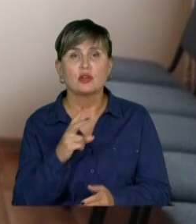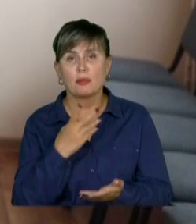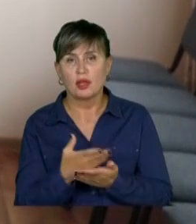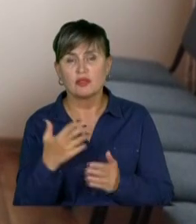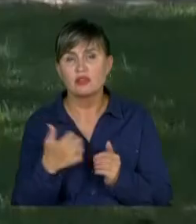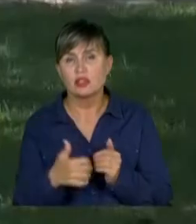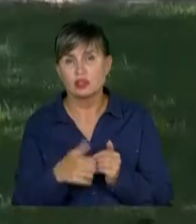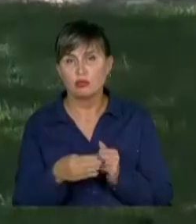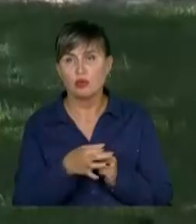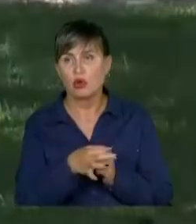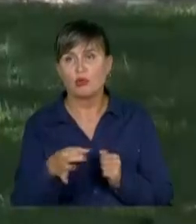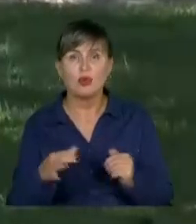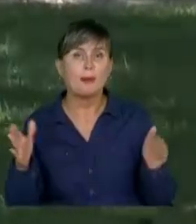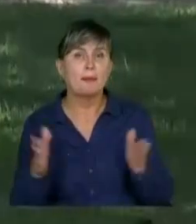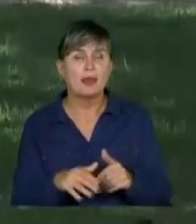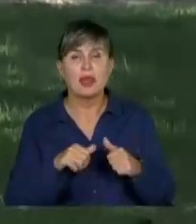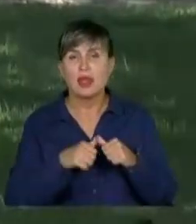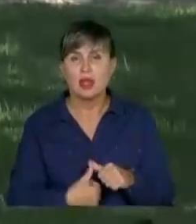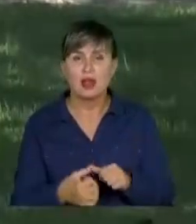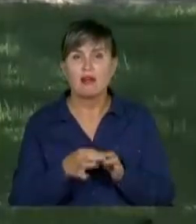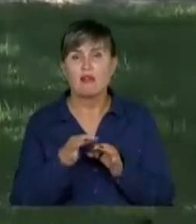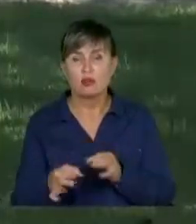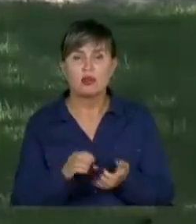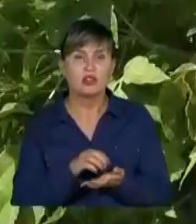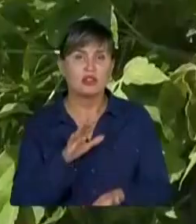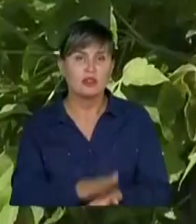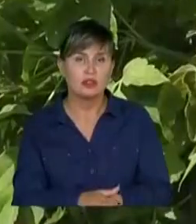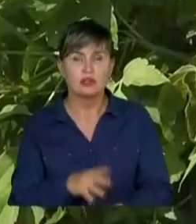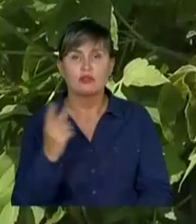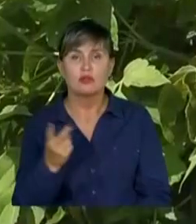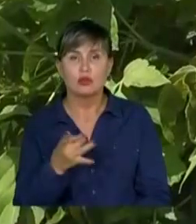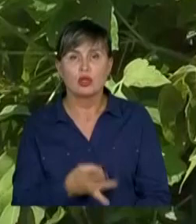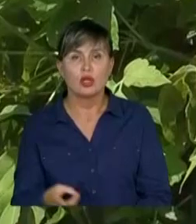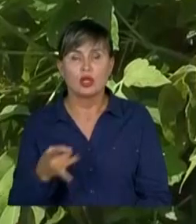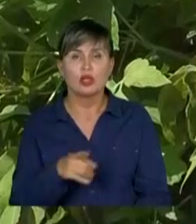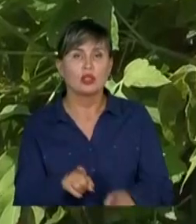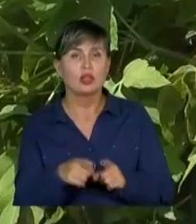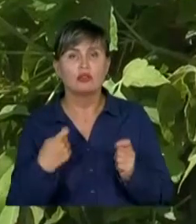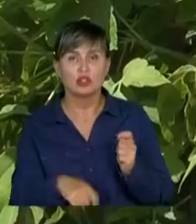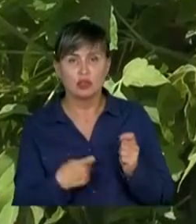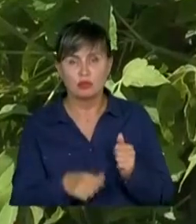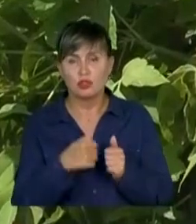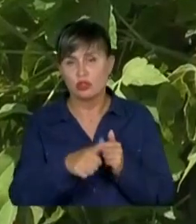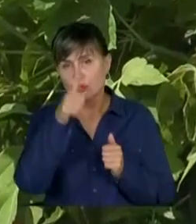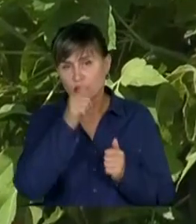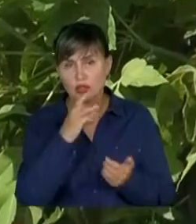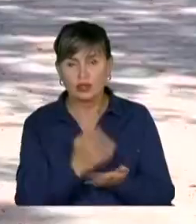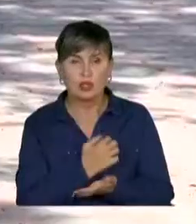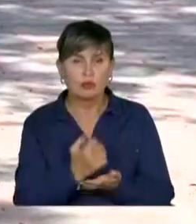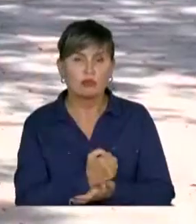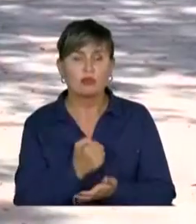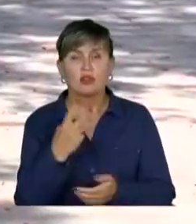среднем по области. Минимальные оклады в области зафиксированы в двух районах. Так, в Жамбыльском ежемесячный заработок